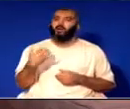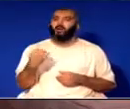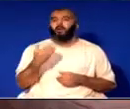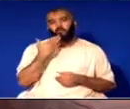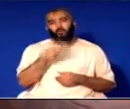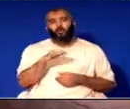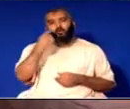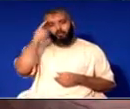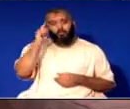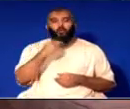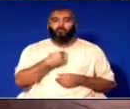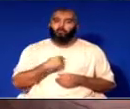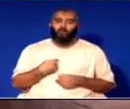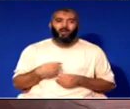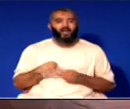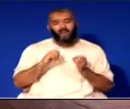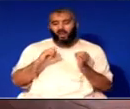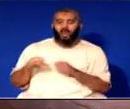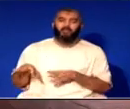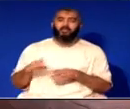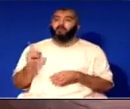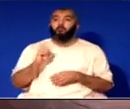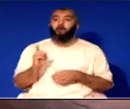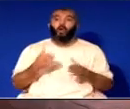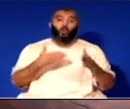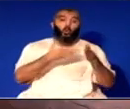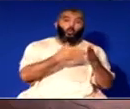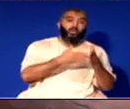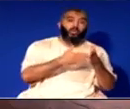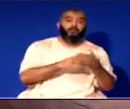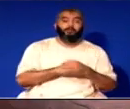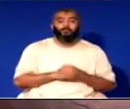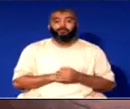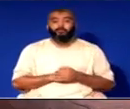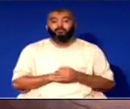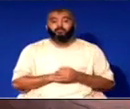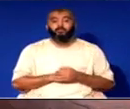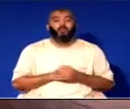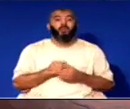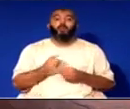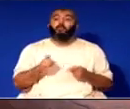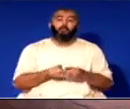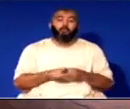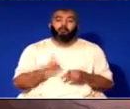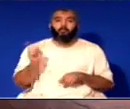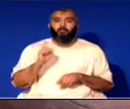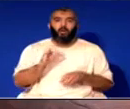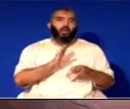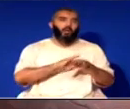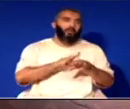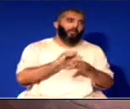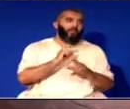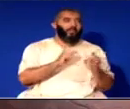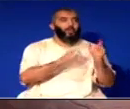إسلامي من حسن كمال إيماني أنني ماذا؟ أنني لا أدل الناس على هذا، لأنني ربما لا أدل الناس على